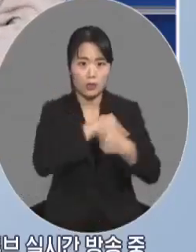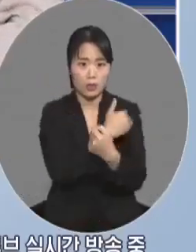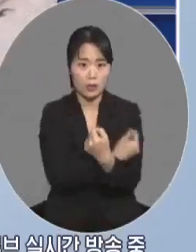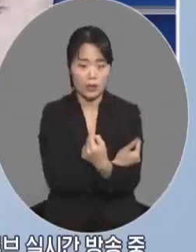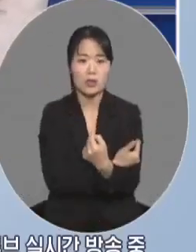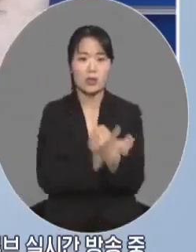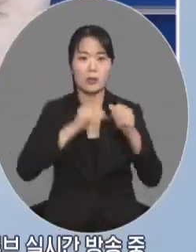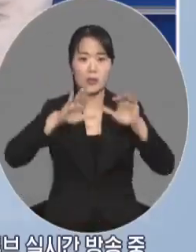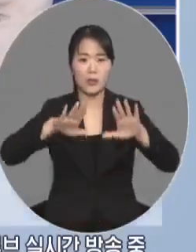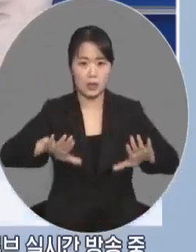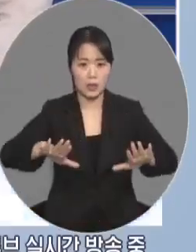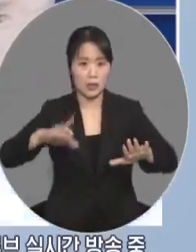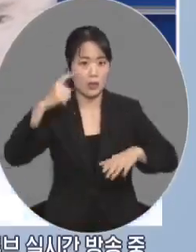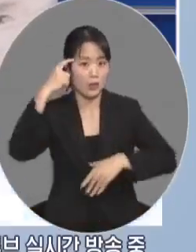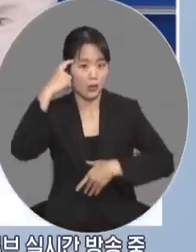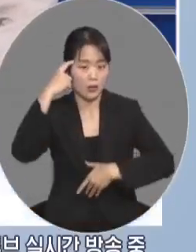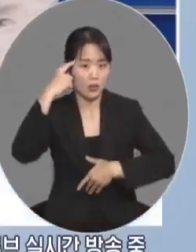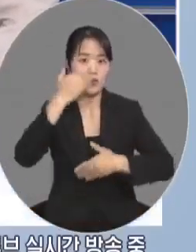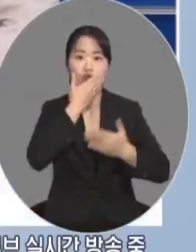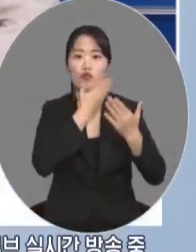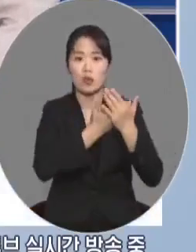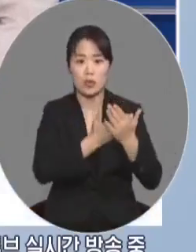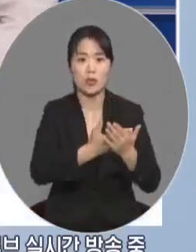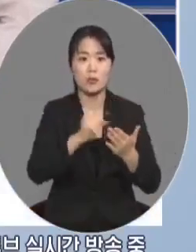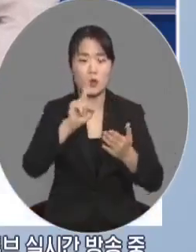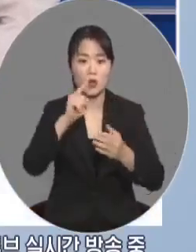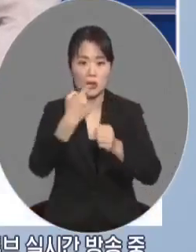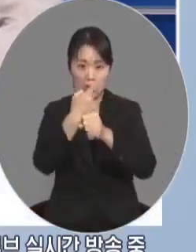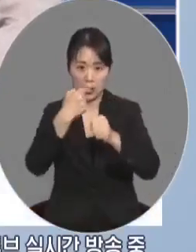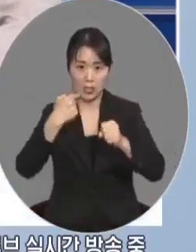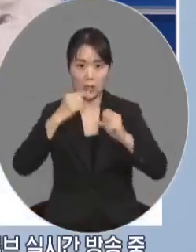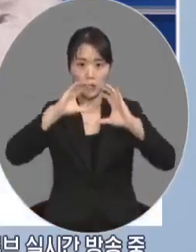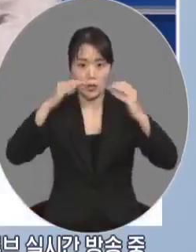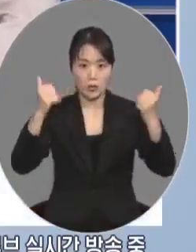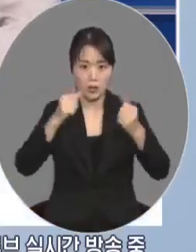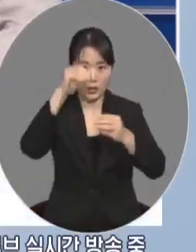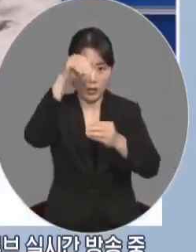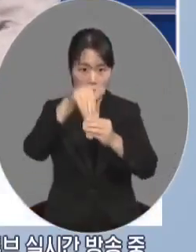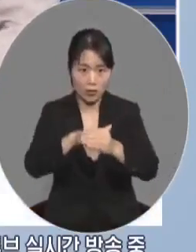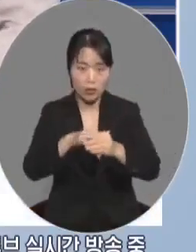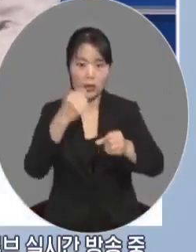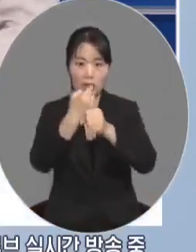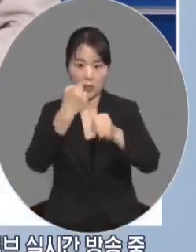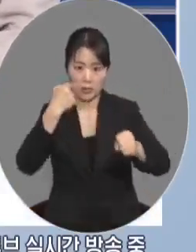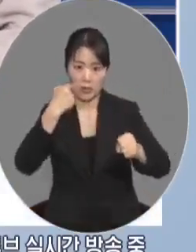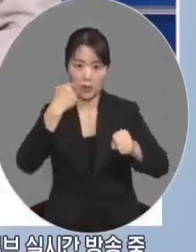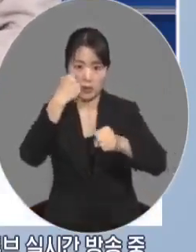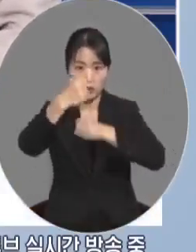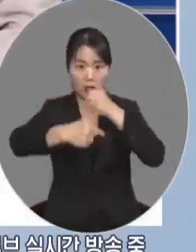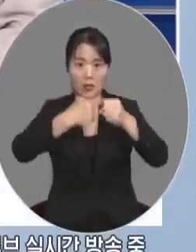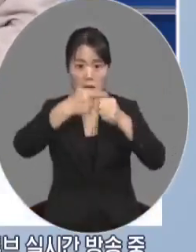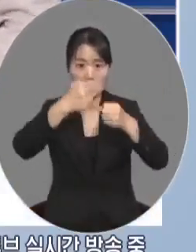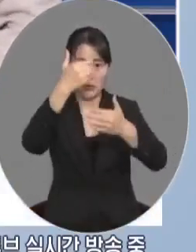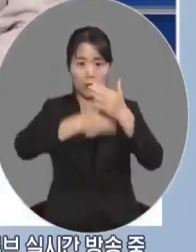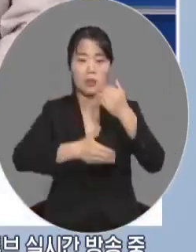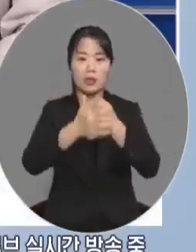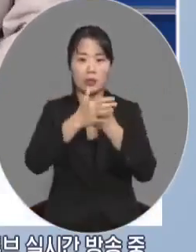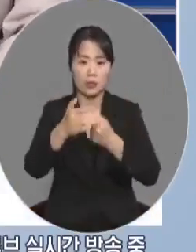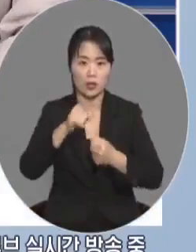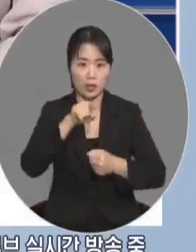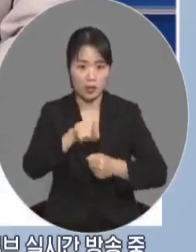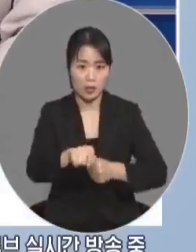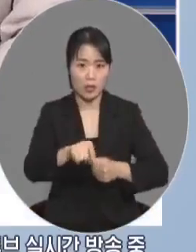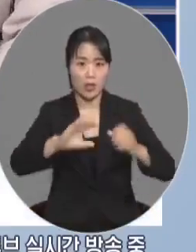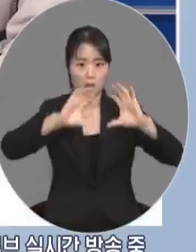있습니다. 내년 4월 총선을 딱 1년 정도 앞두고 있기 때문인데요. 예. 이번 결과로 민주당은 내년 총선에 국회의원